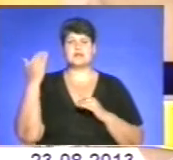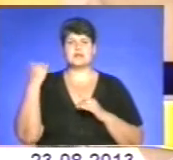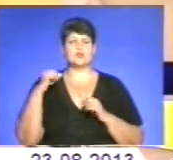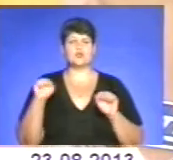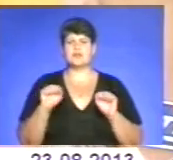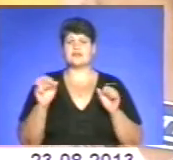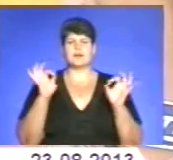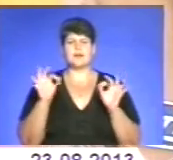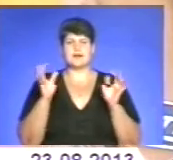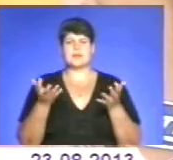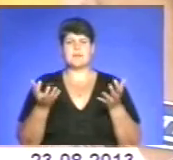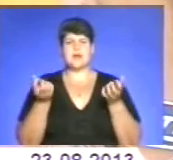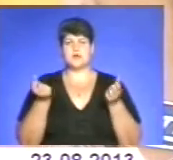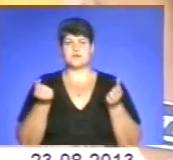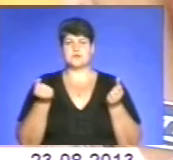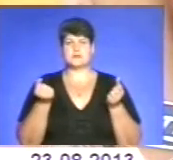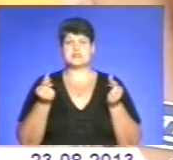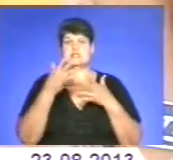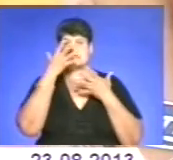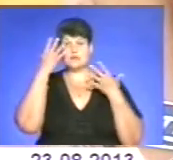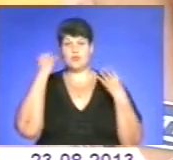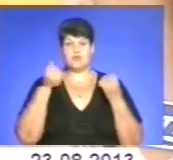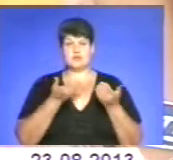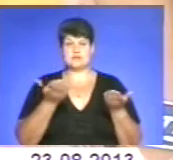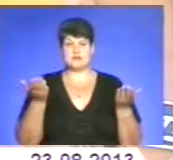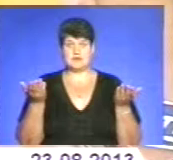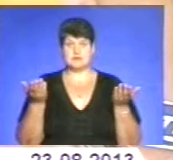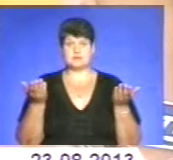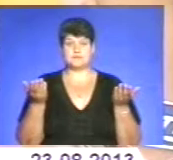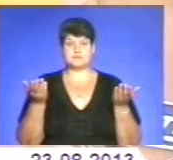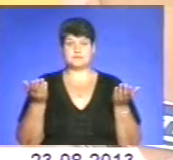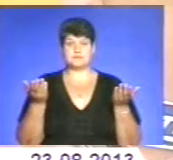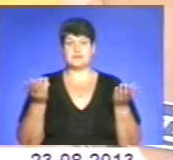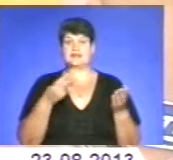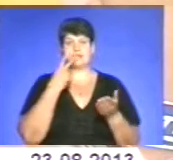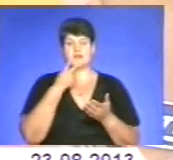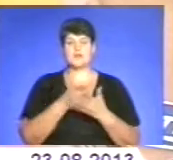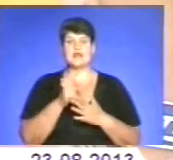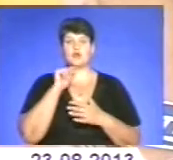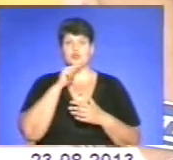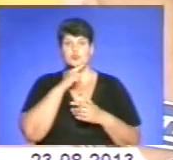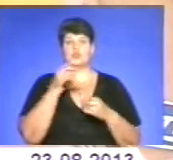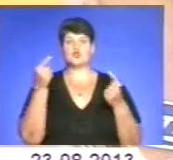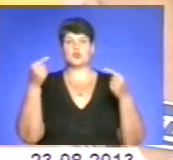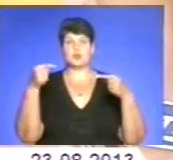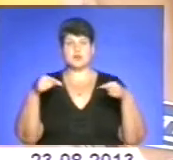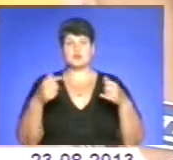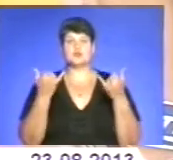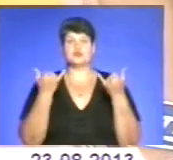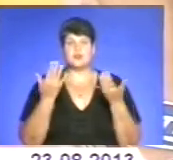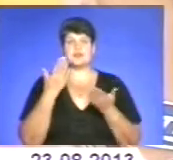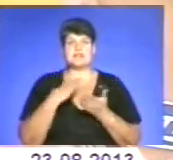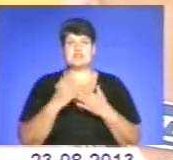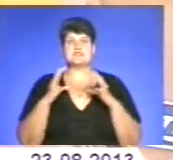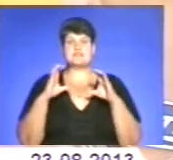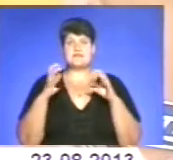уряд не брався, забули за вас. Незважаючи на економічну кризу, яка сьогодні в світі, а вона не